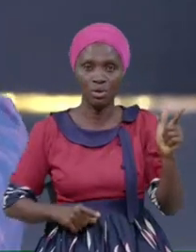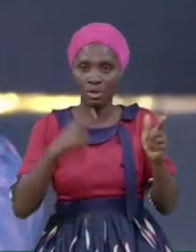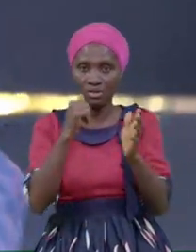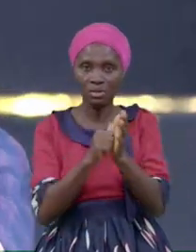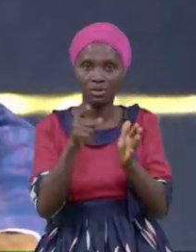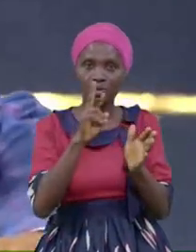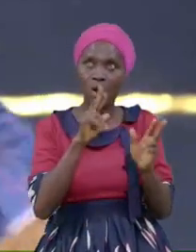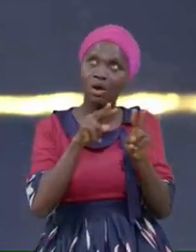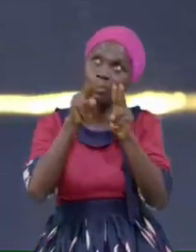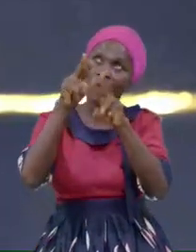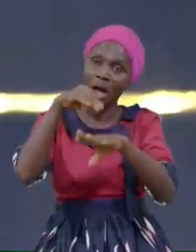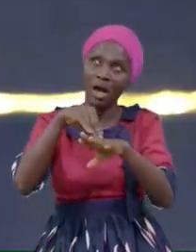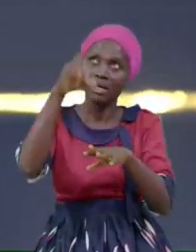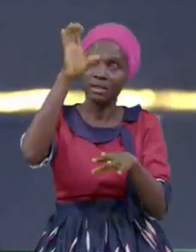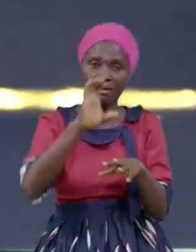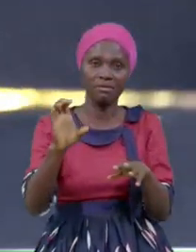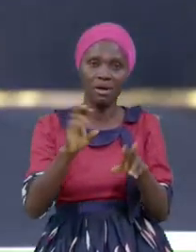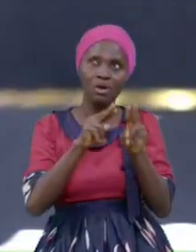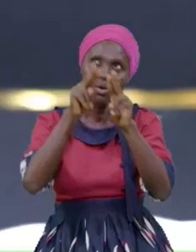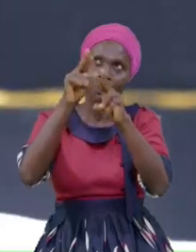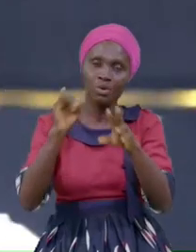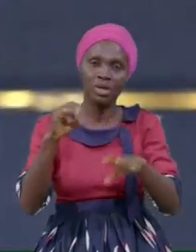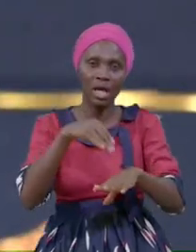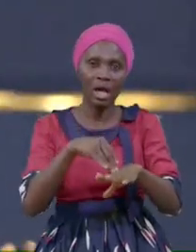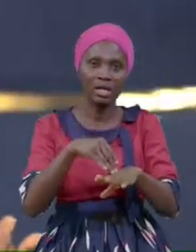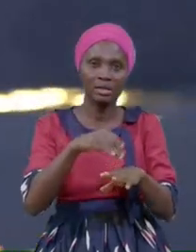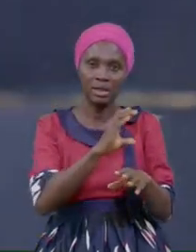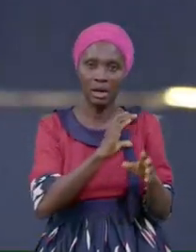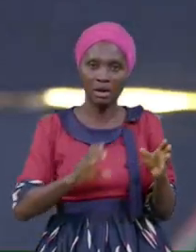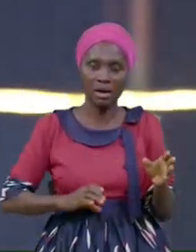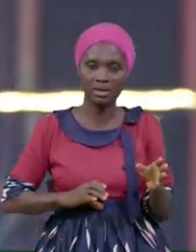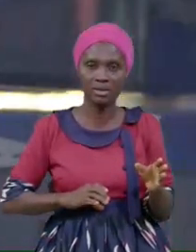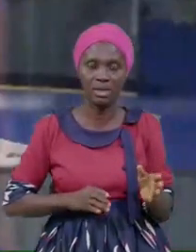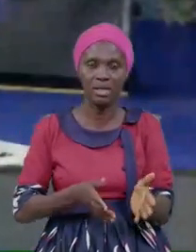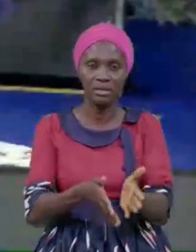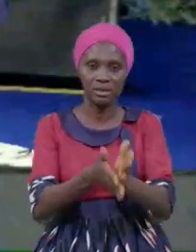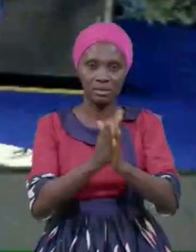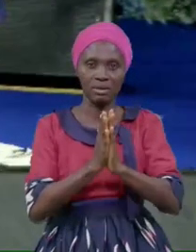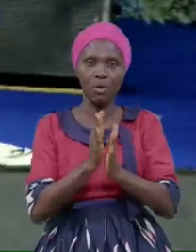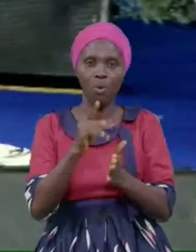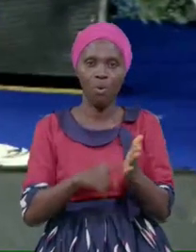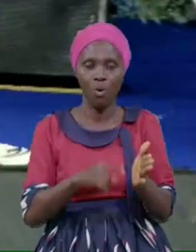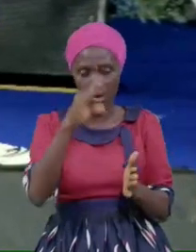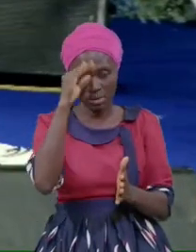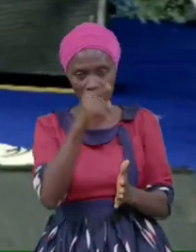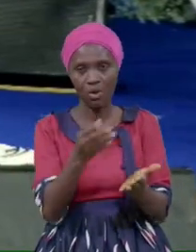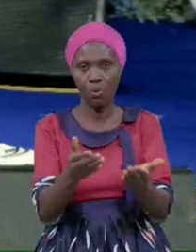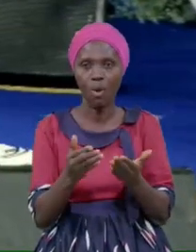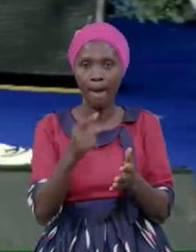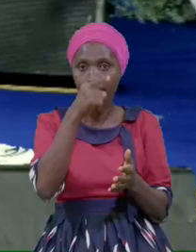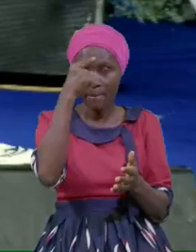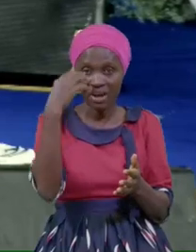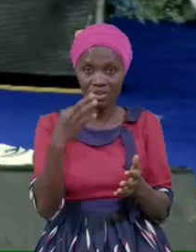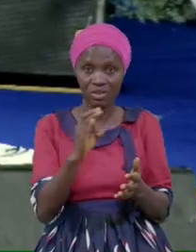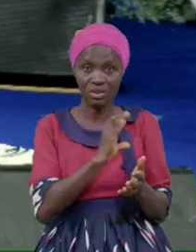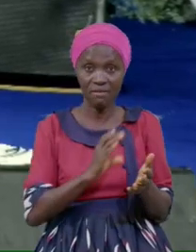le calvaire. Il regarde à Christ. Il demande ce qu'il veut à cause de Christ.